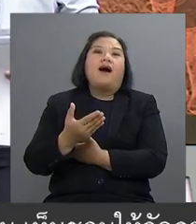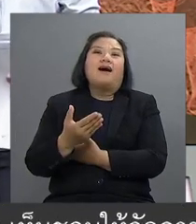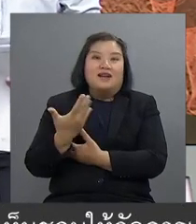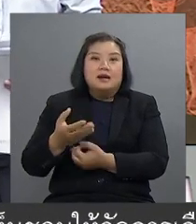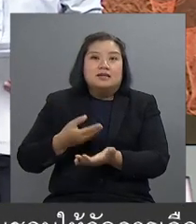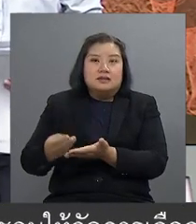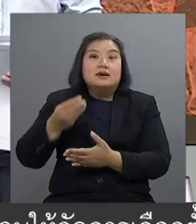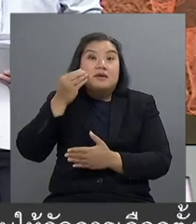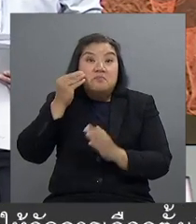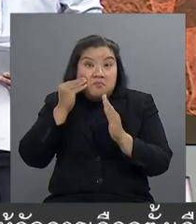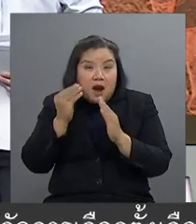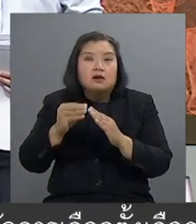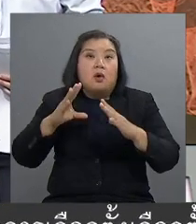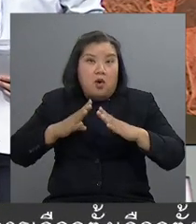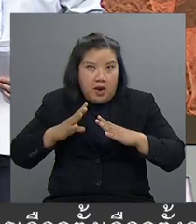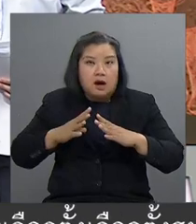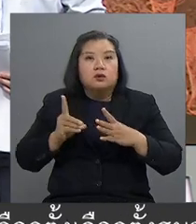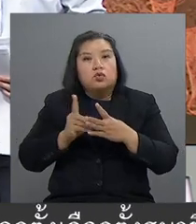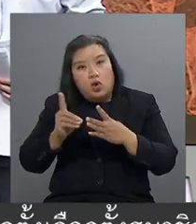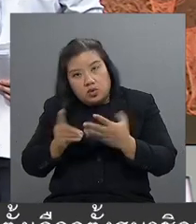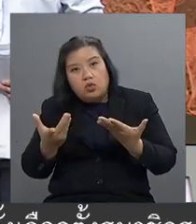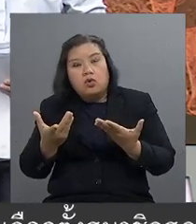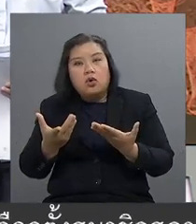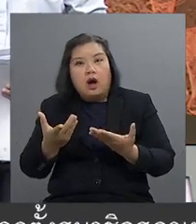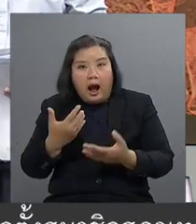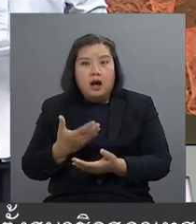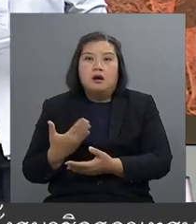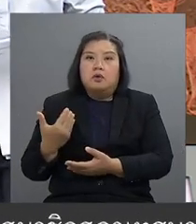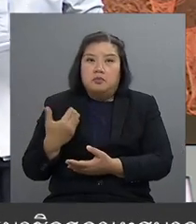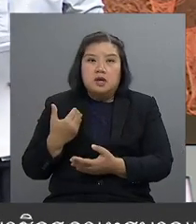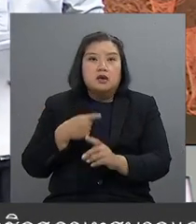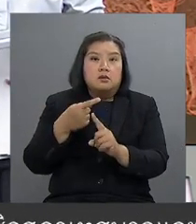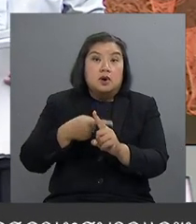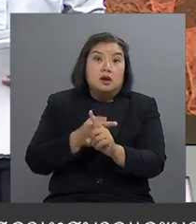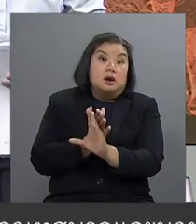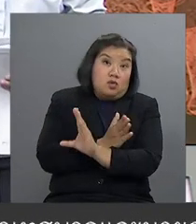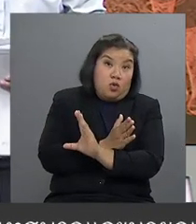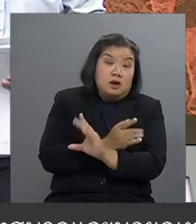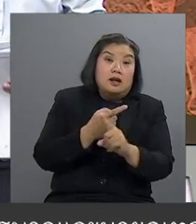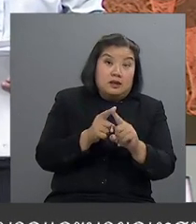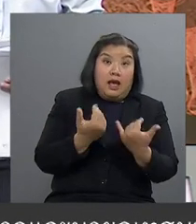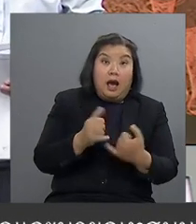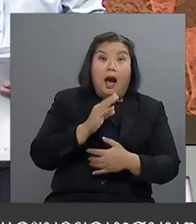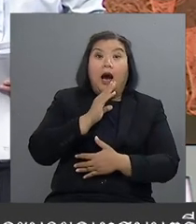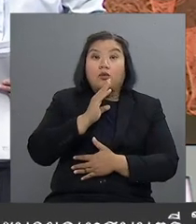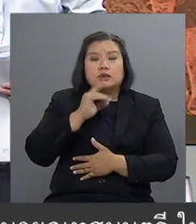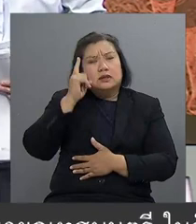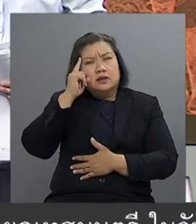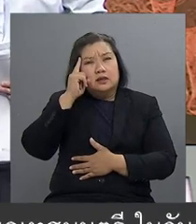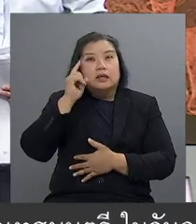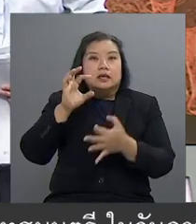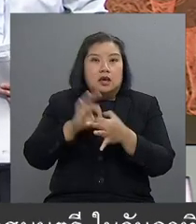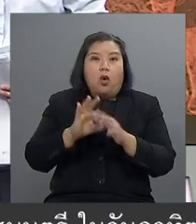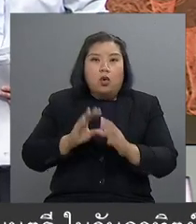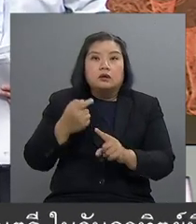ไปหาที่พักอาศัยอย่าง Condominiumดีราคาถูกในช่วงที่ผ่านมาได้แต่ถ้าไปมองในกลุ่มของคนที่มีรายได้น้อยกว่า 5